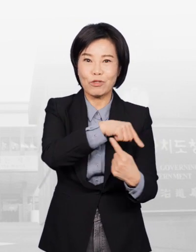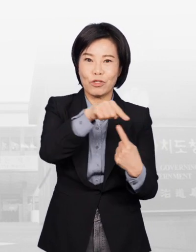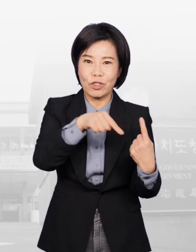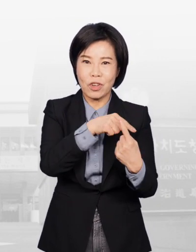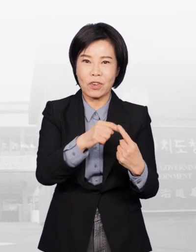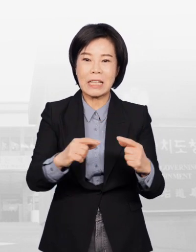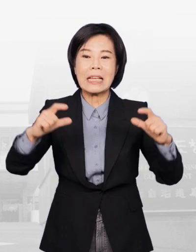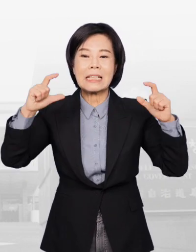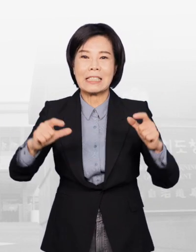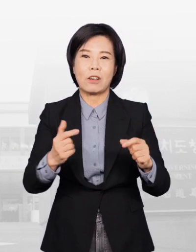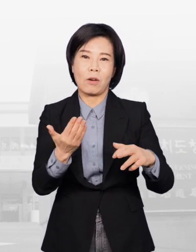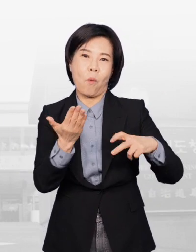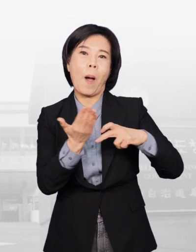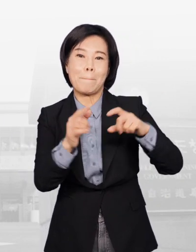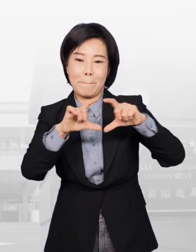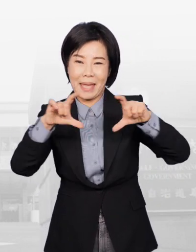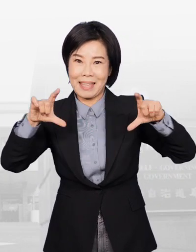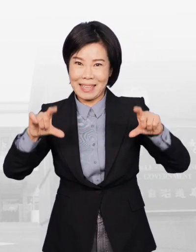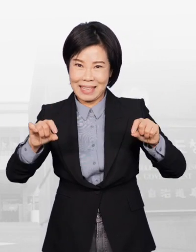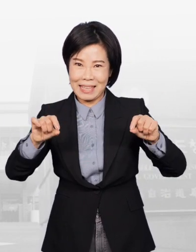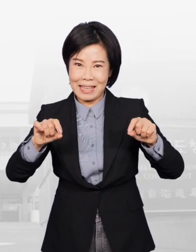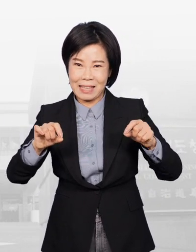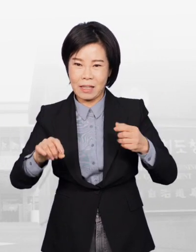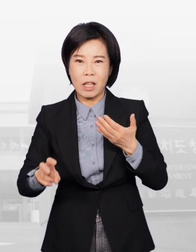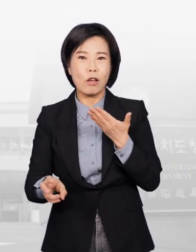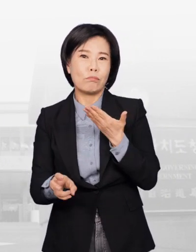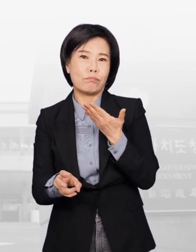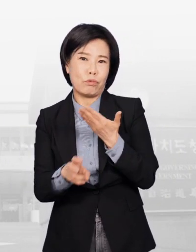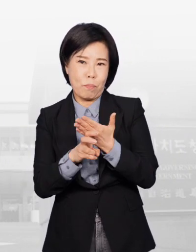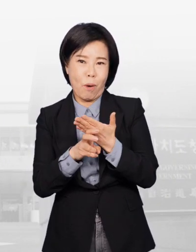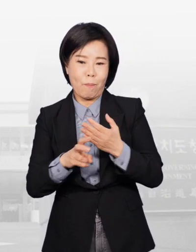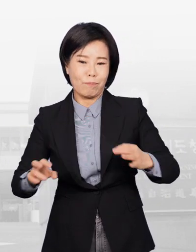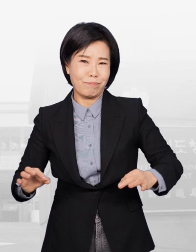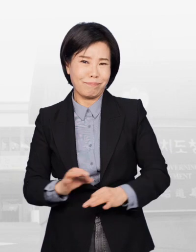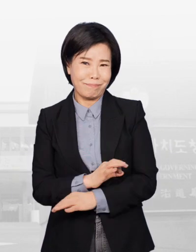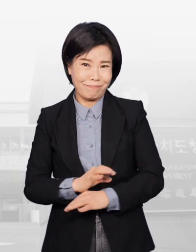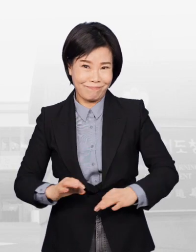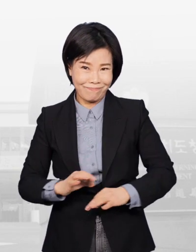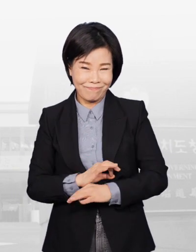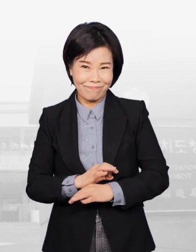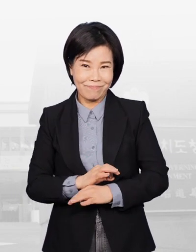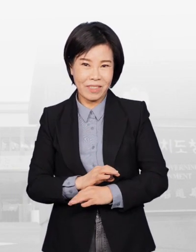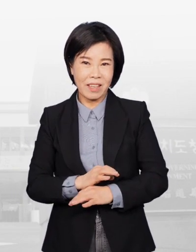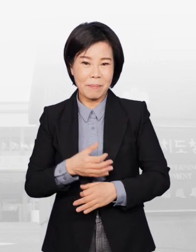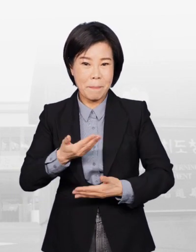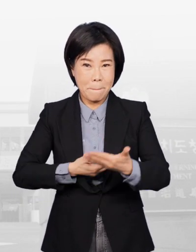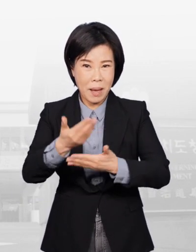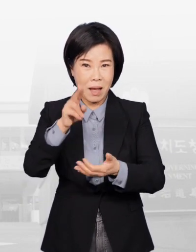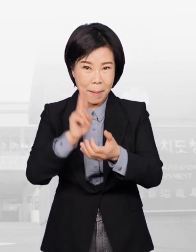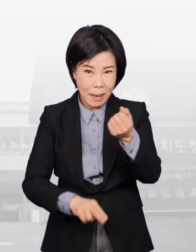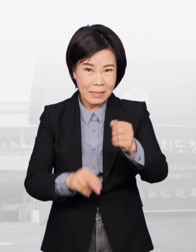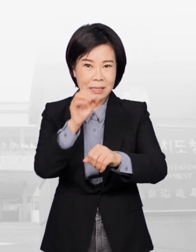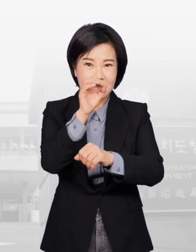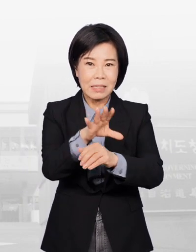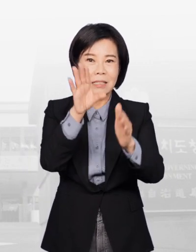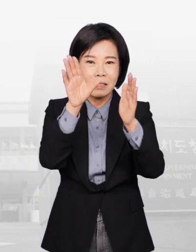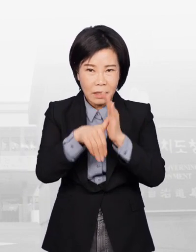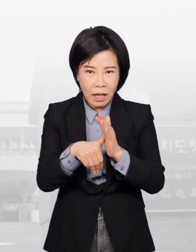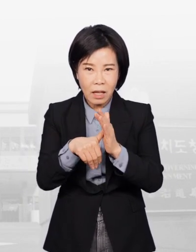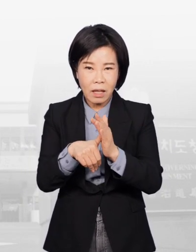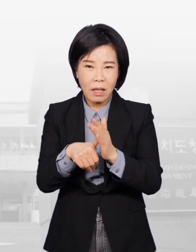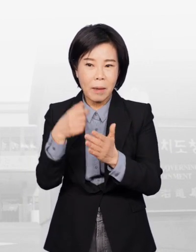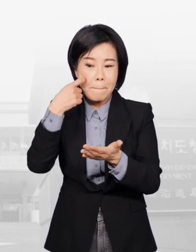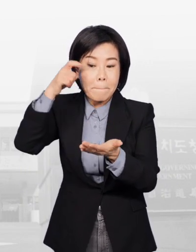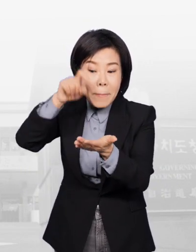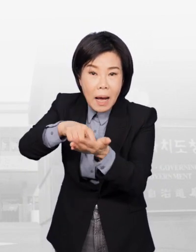만들고 운영하는 지역 화폐입니다. 네, 부정유통을 적발할 때는 인센티브에